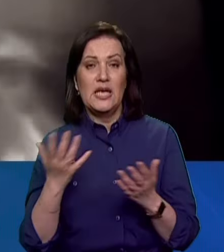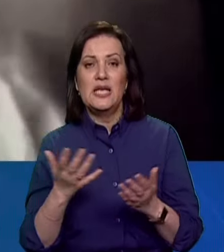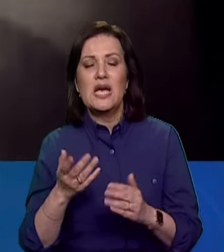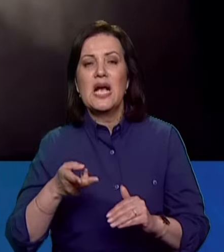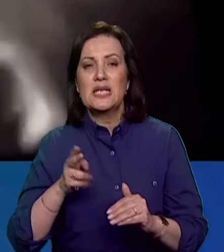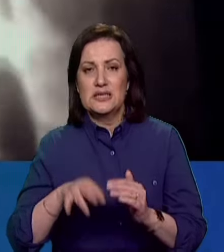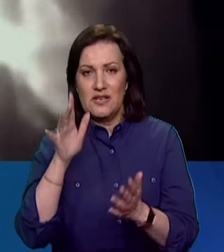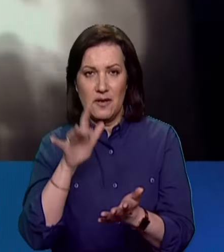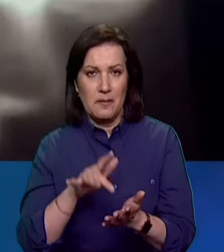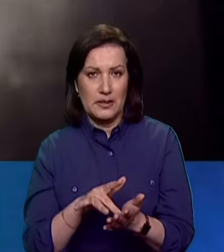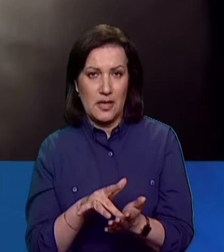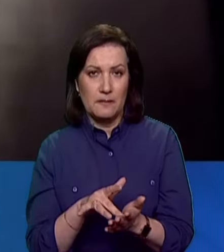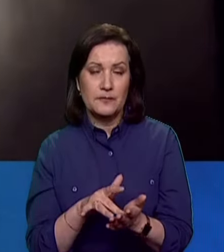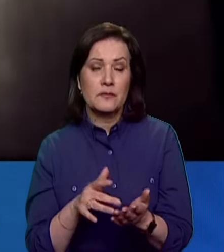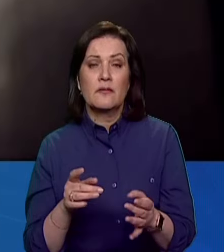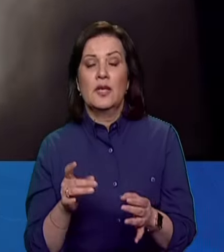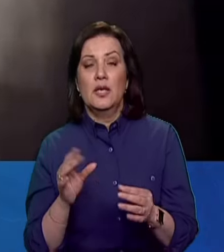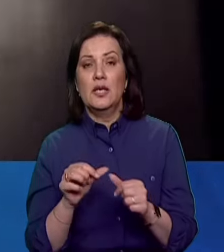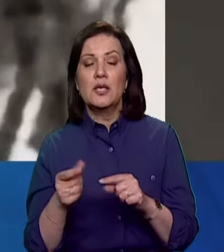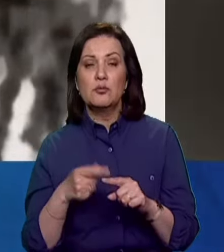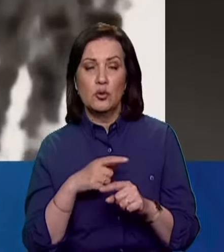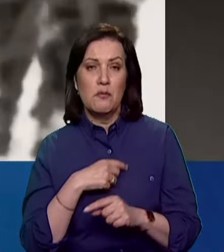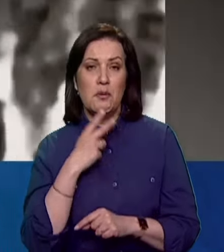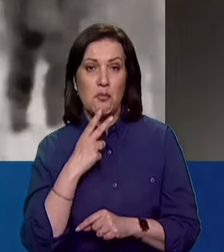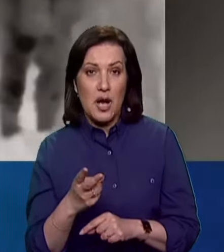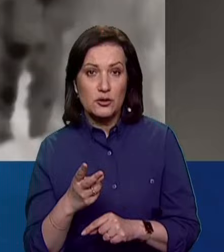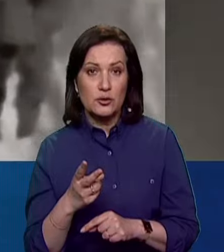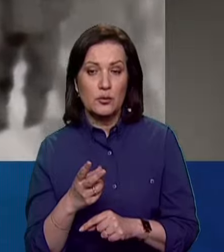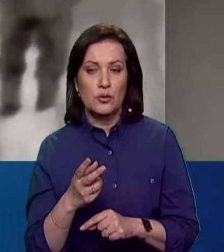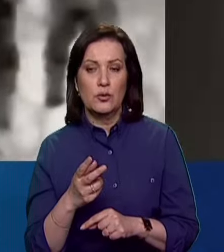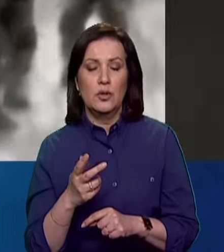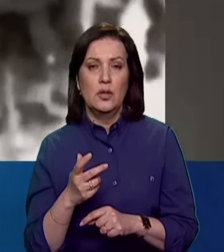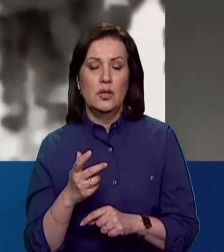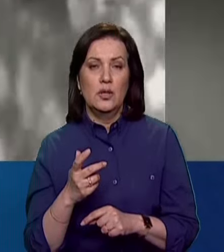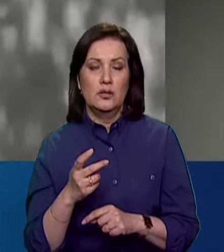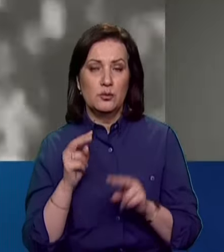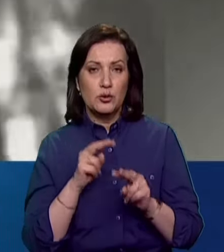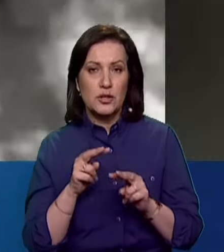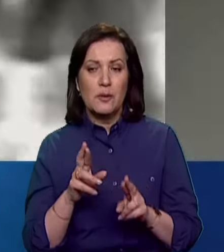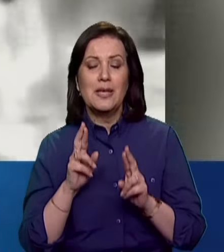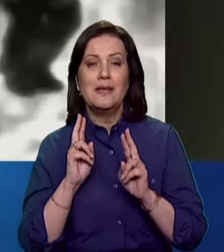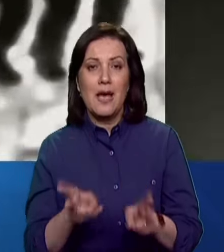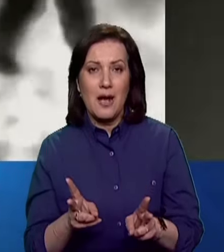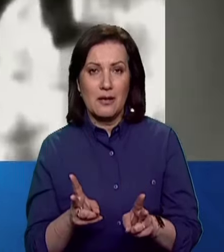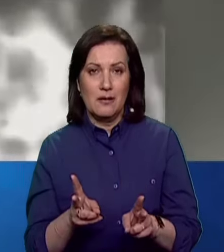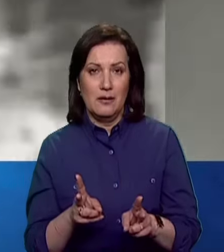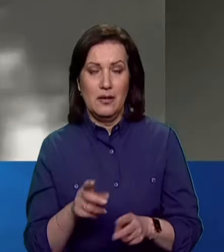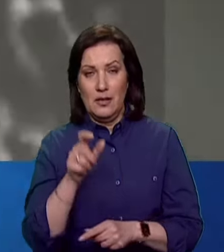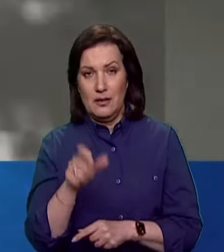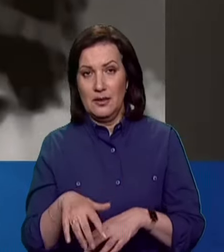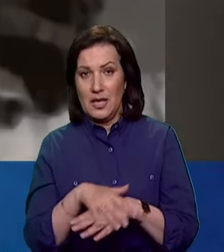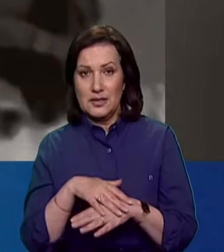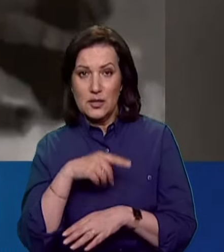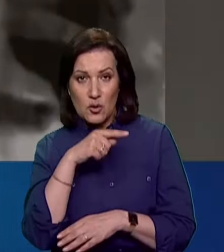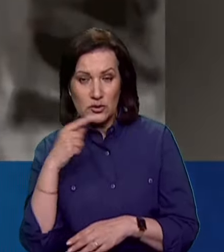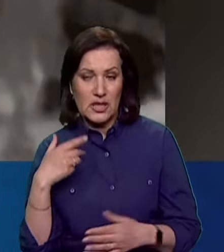кінцева мета цього заходу. Ну і крім цього, ми бачимо, перш за все, ми спостерігаємо, як місцеве